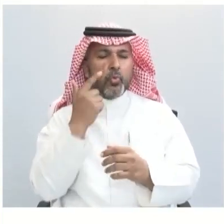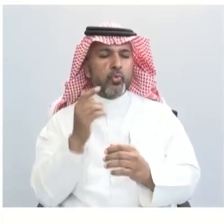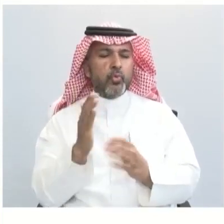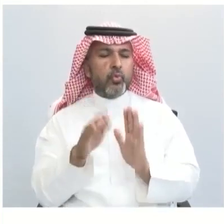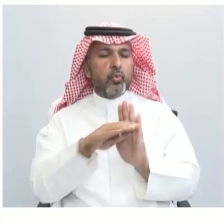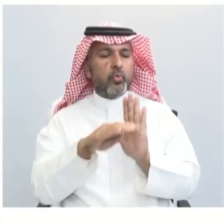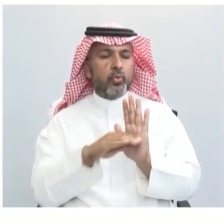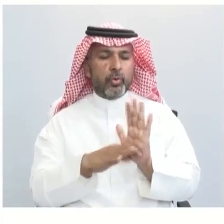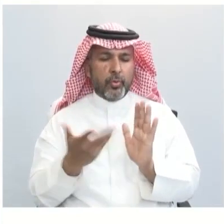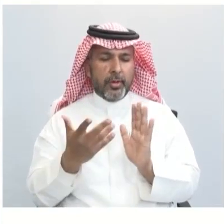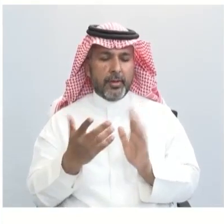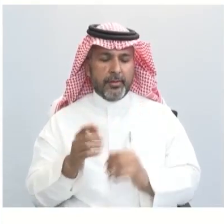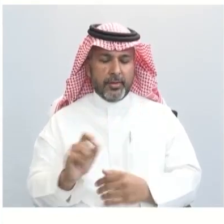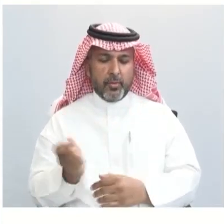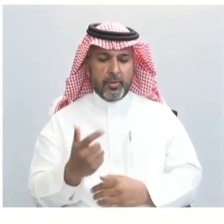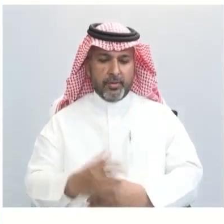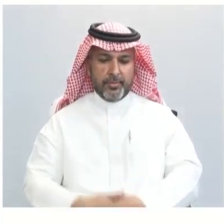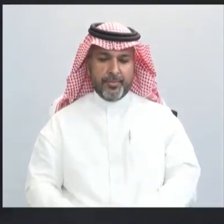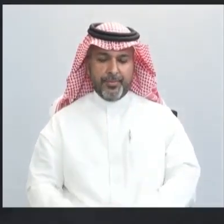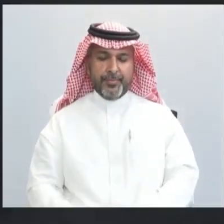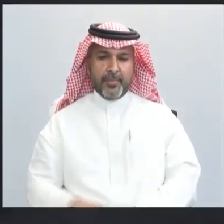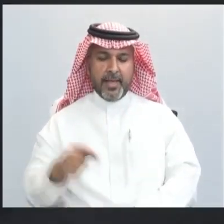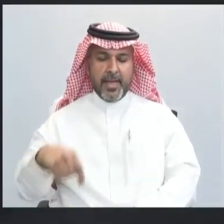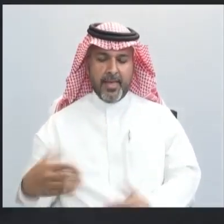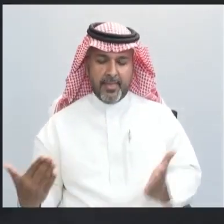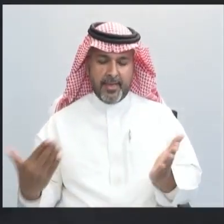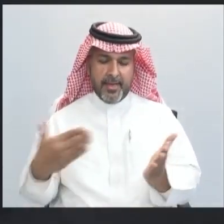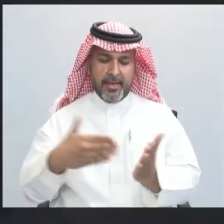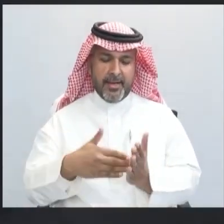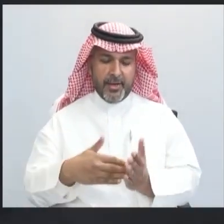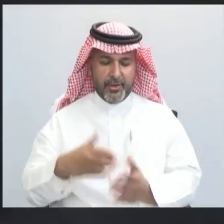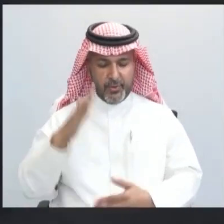إجابتك. شكرا لكم على حسن المتابعة.